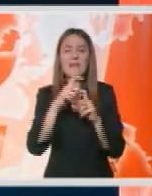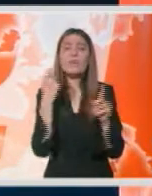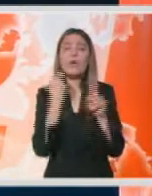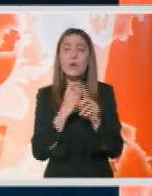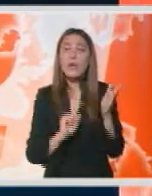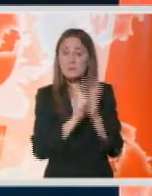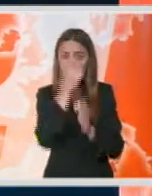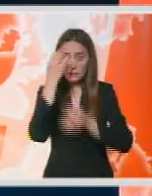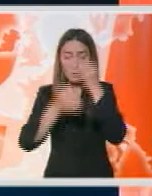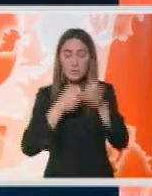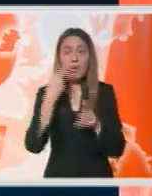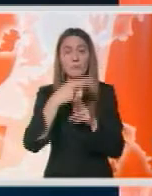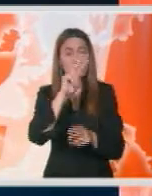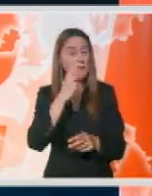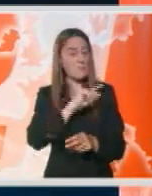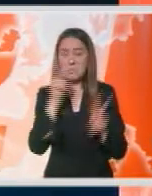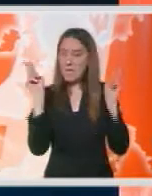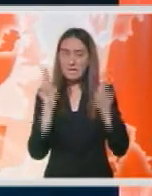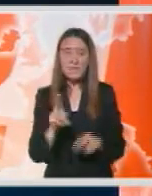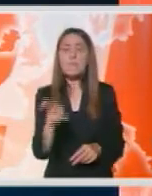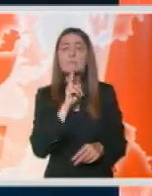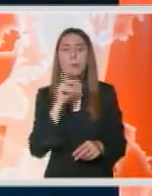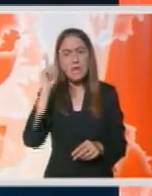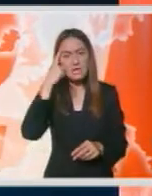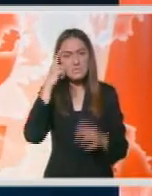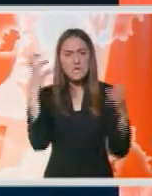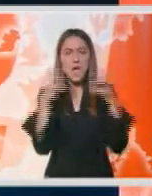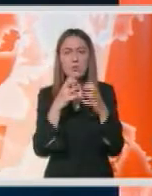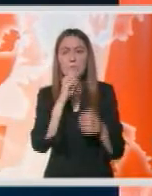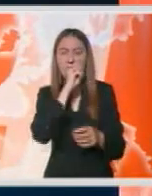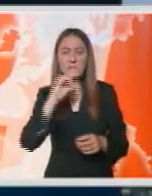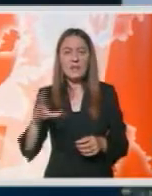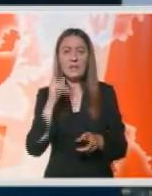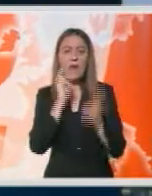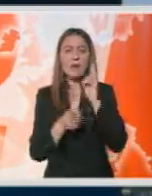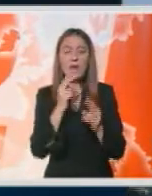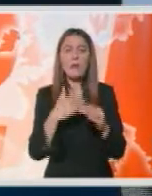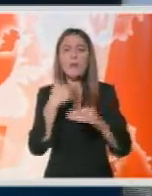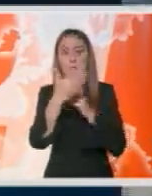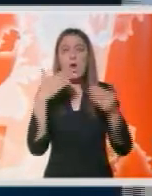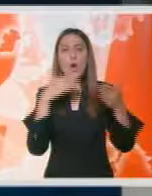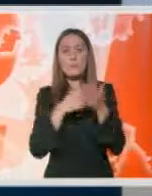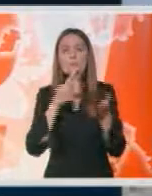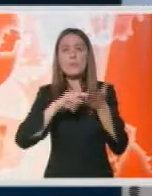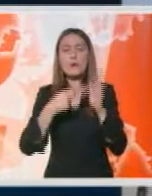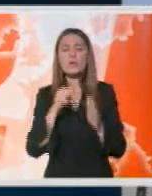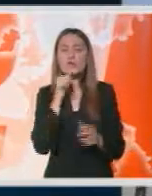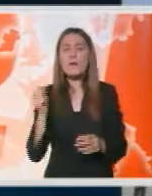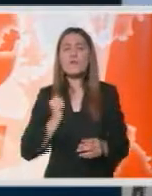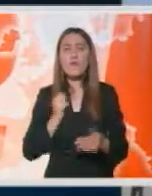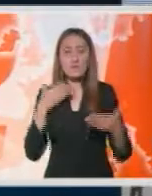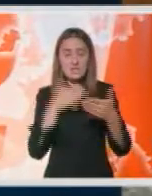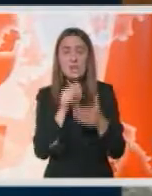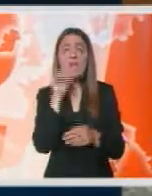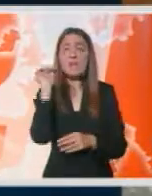je rezultate istrage nazvala neistinama koje je izmislila grupa izdajnika kako bi se postigli određeni politički i vojni ciljevi